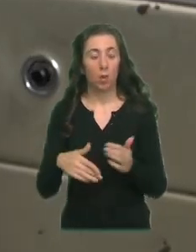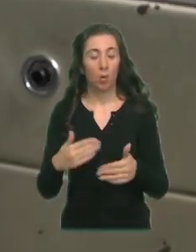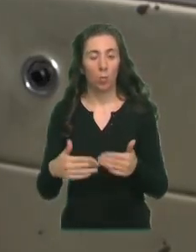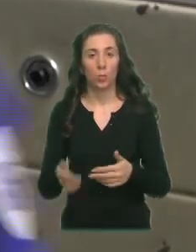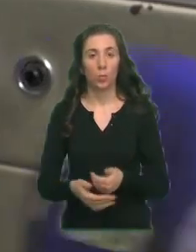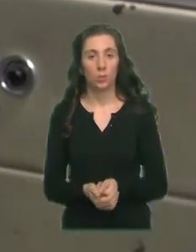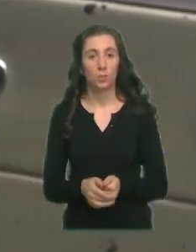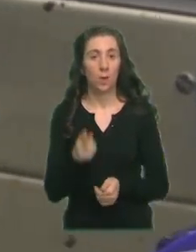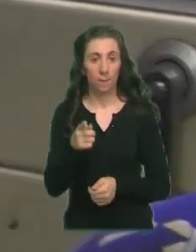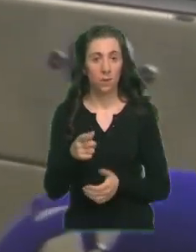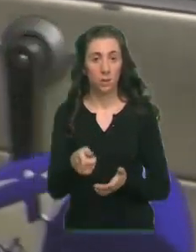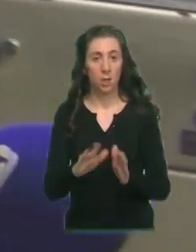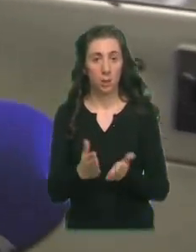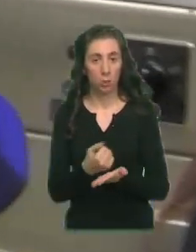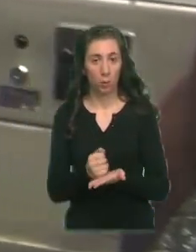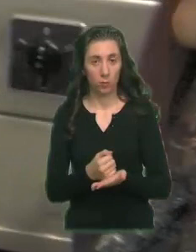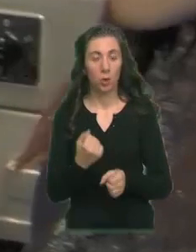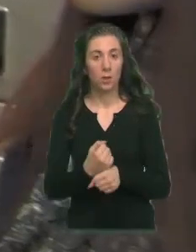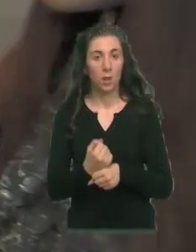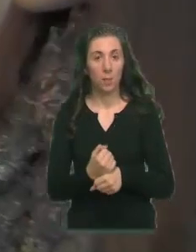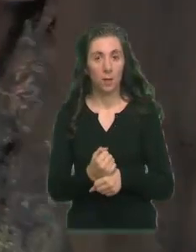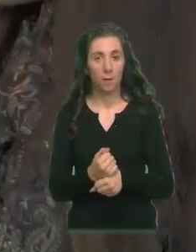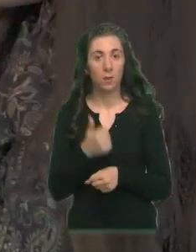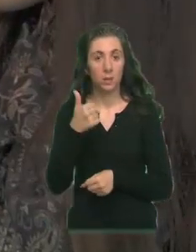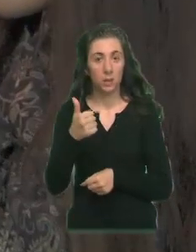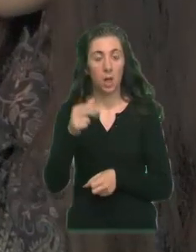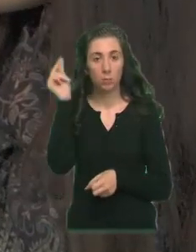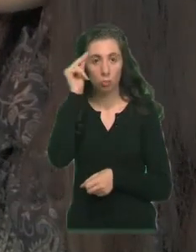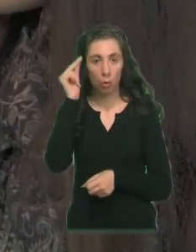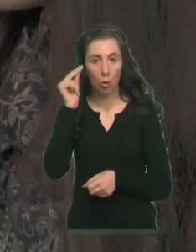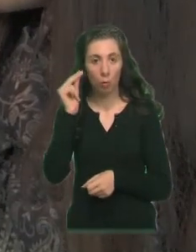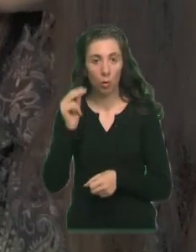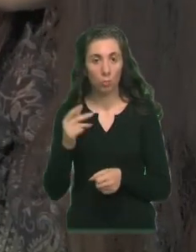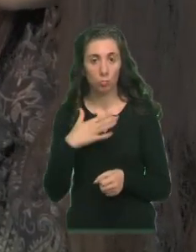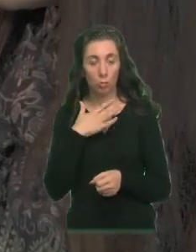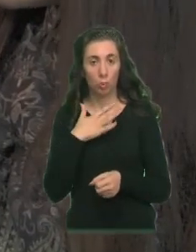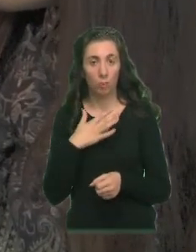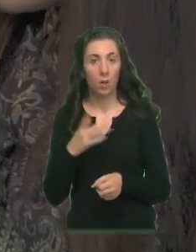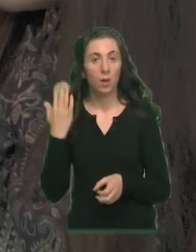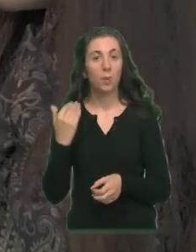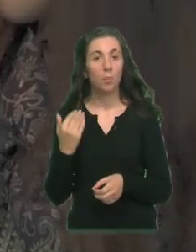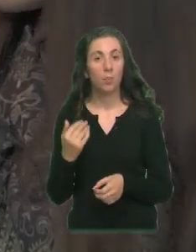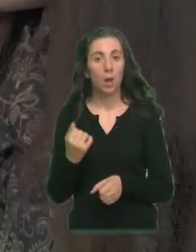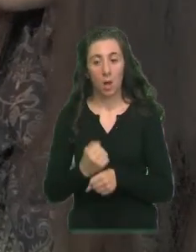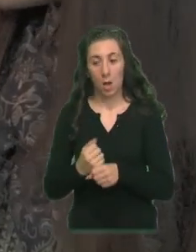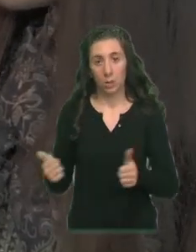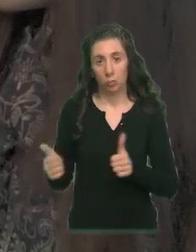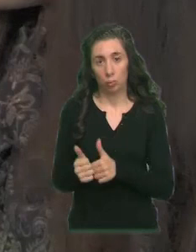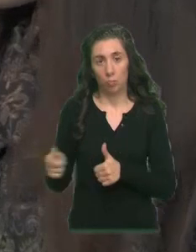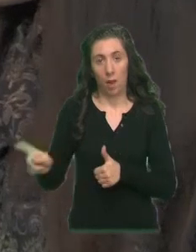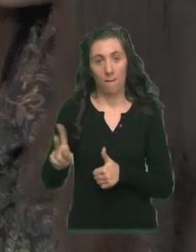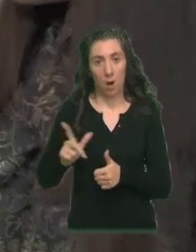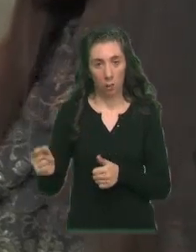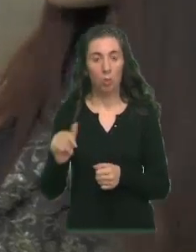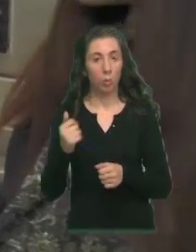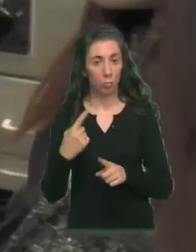ne. Vi ste ovu knjigovežnicu napravili i sami ste se školovali samo da bi bili radili zajedno sa Vladom,